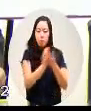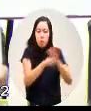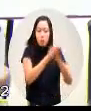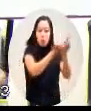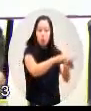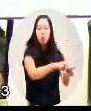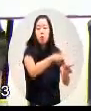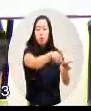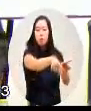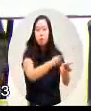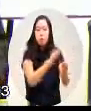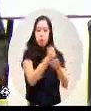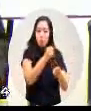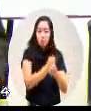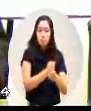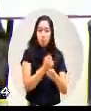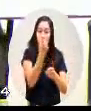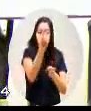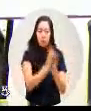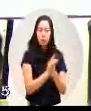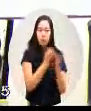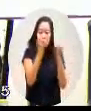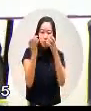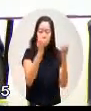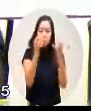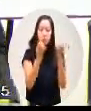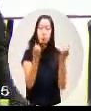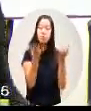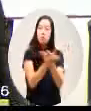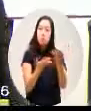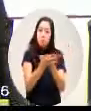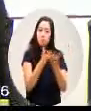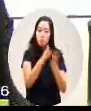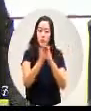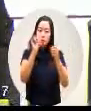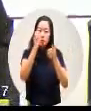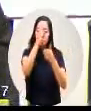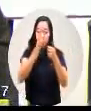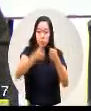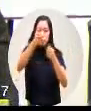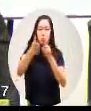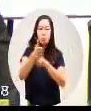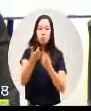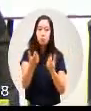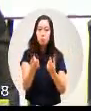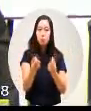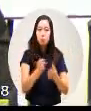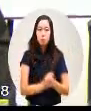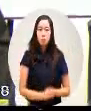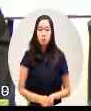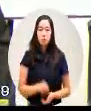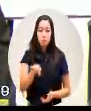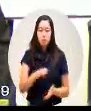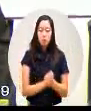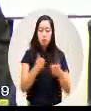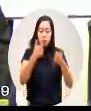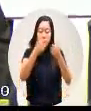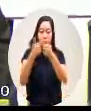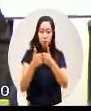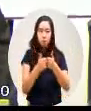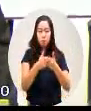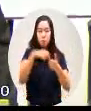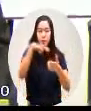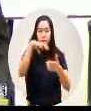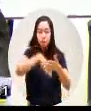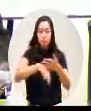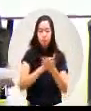合乎法令的来做一个探讨。当然，一定要去保护家，一定我们来当为了议会的